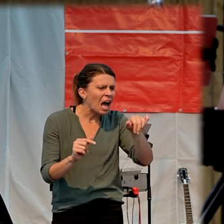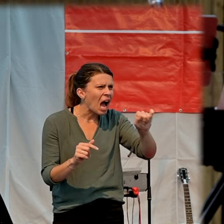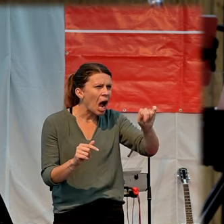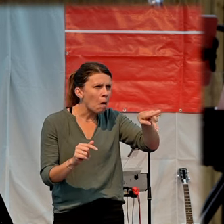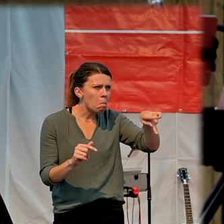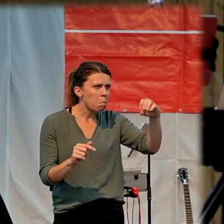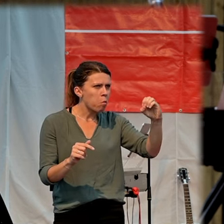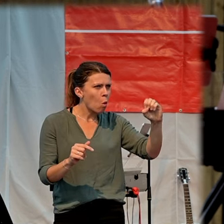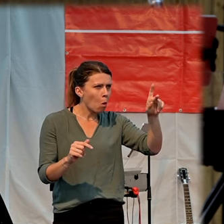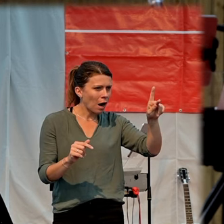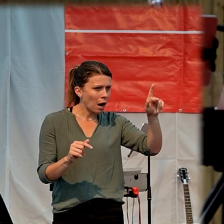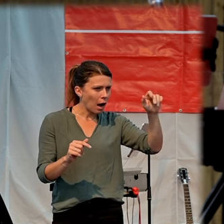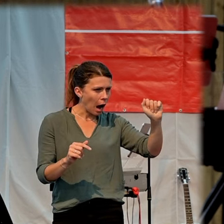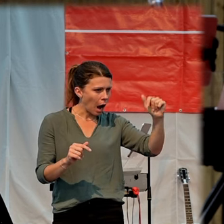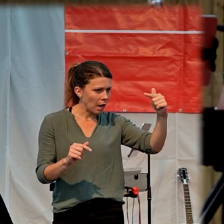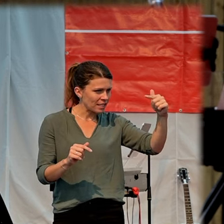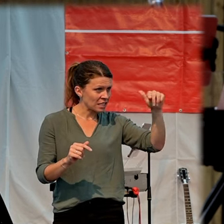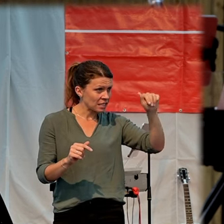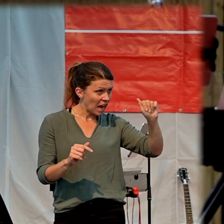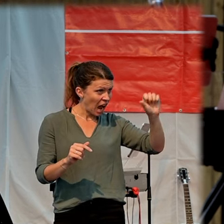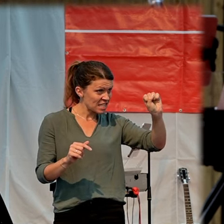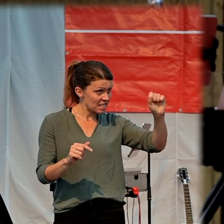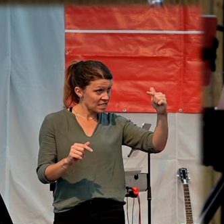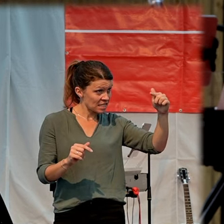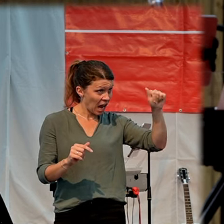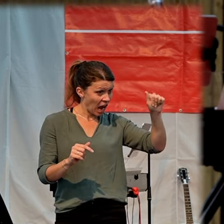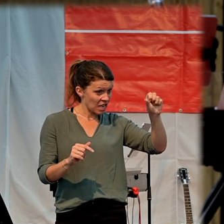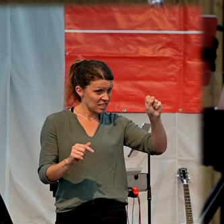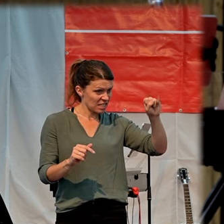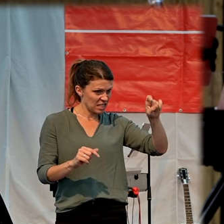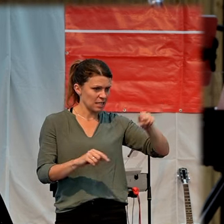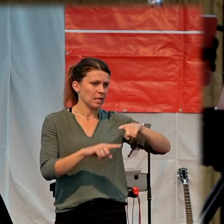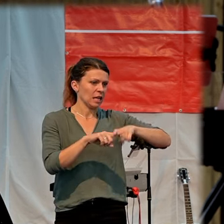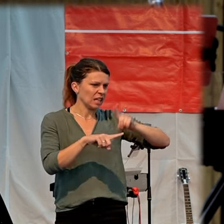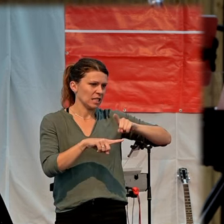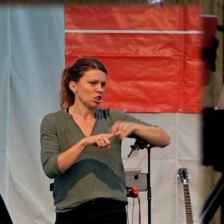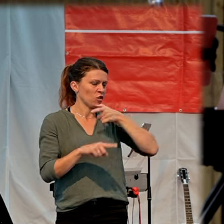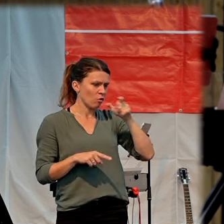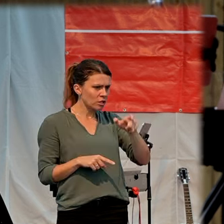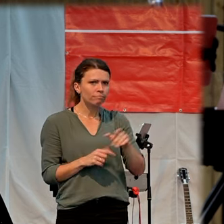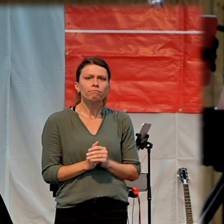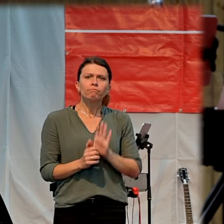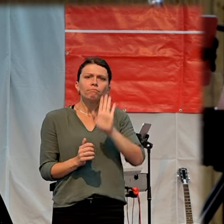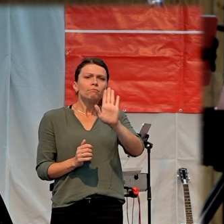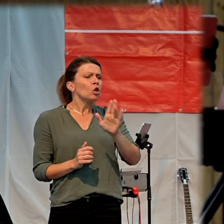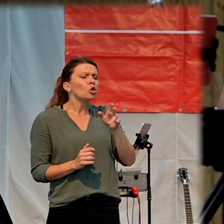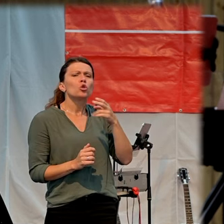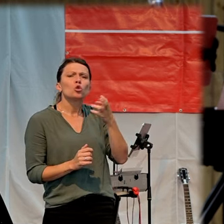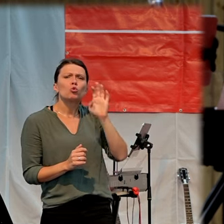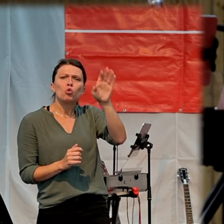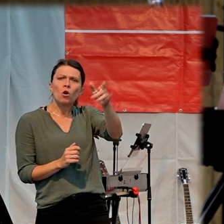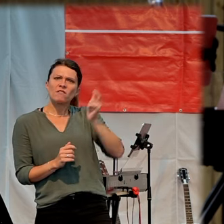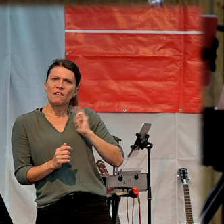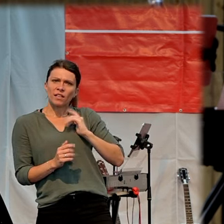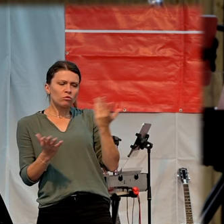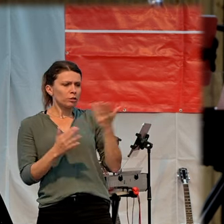Apokatastasis. Was hast du für eine Zukunftserwartung? Ja gut, der Herr Jesus kommt wieder,